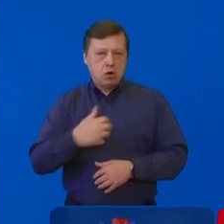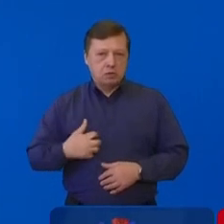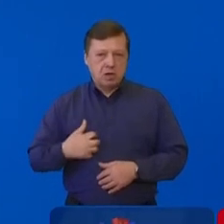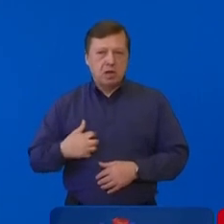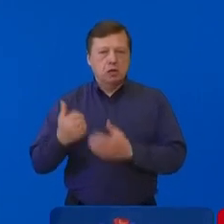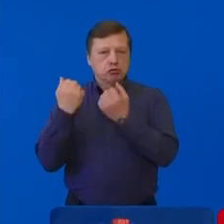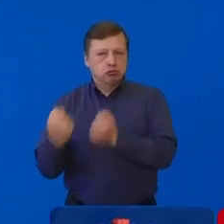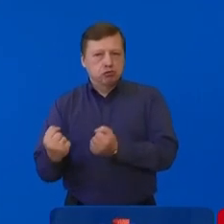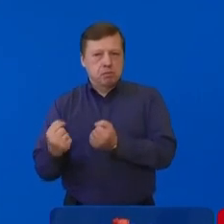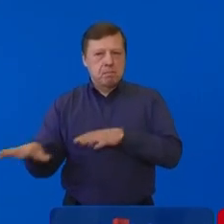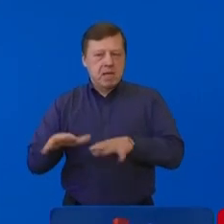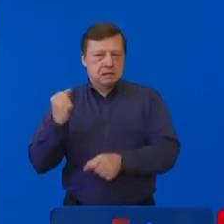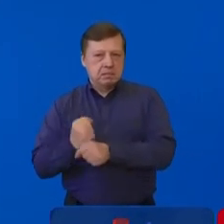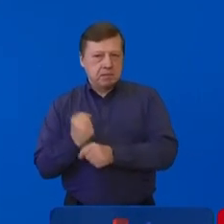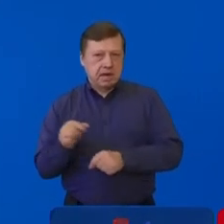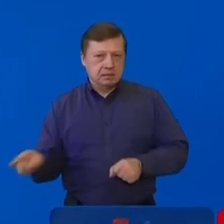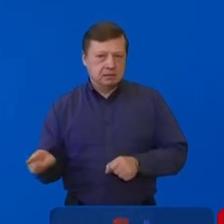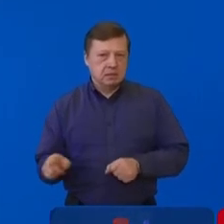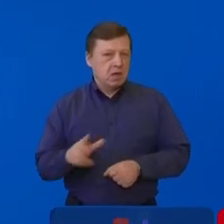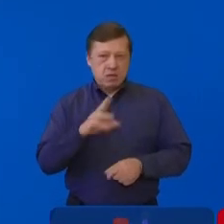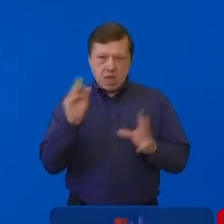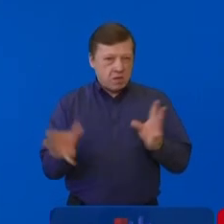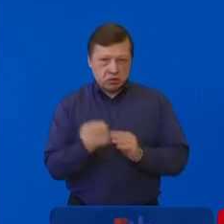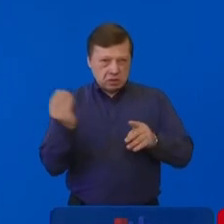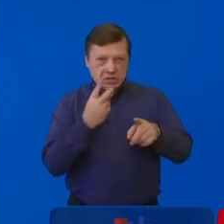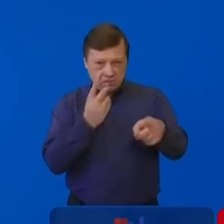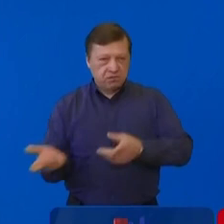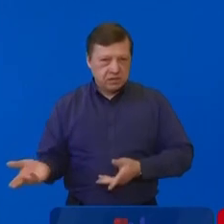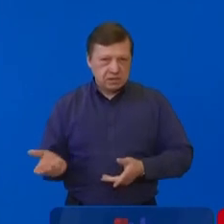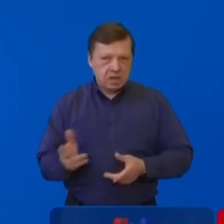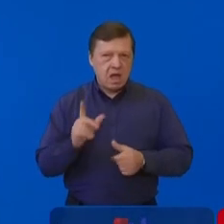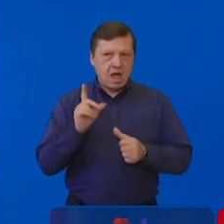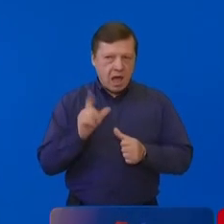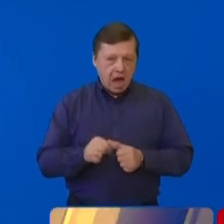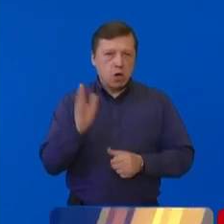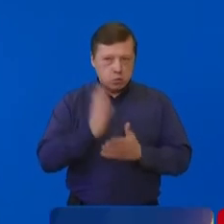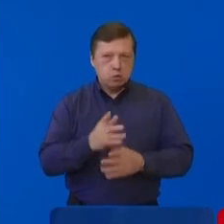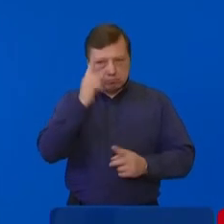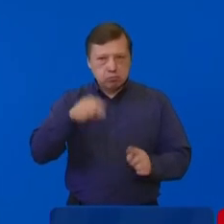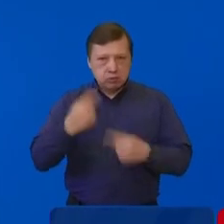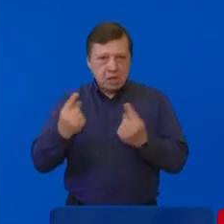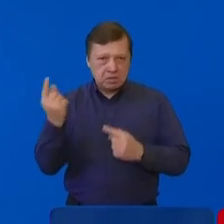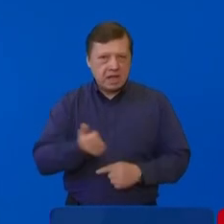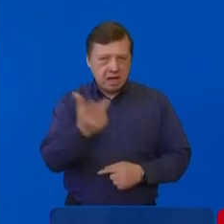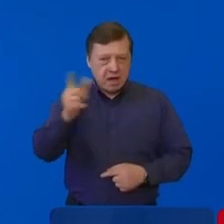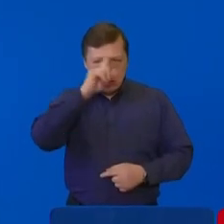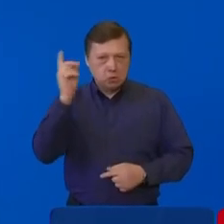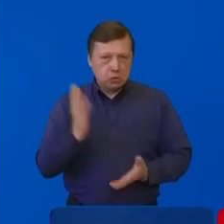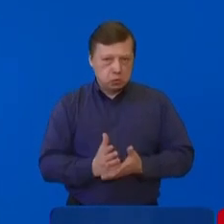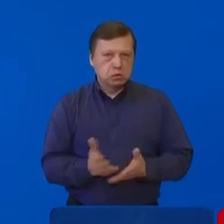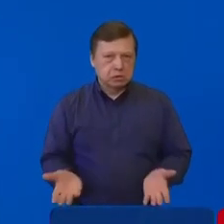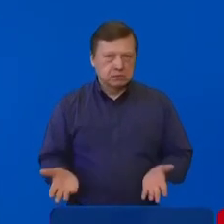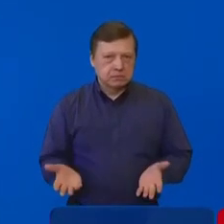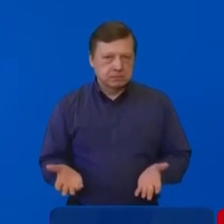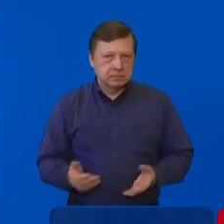polskich miejsc pracy, bo nie wszyscy jeszcze to widzą. Chociaż niektórzy już boleśnie się przekonują o tym